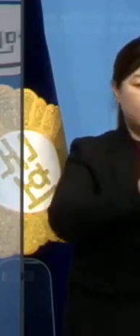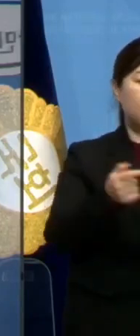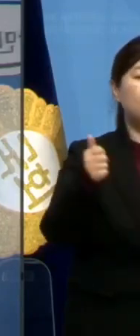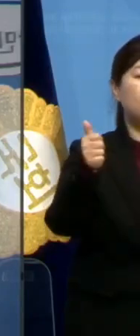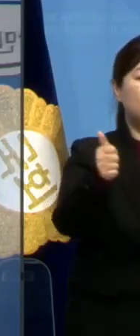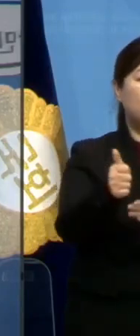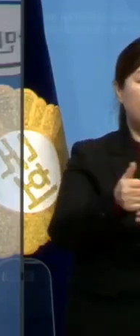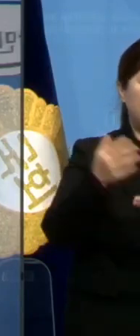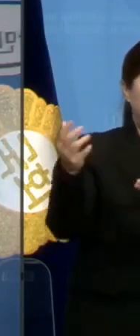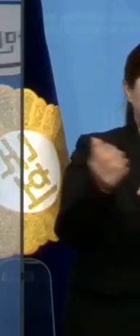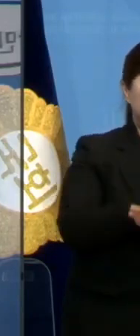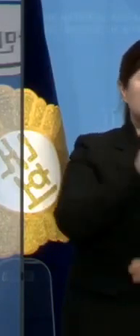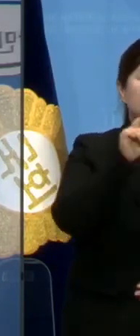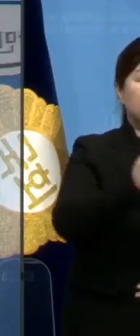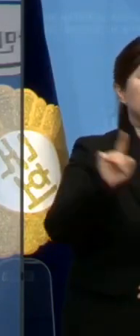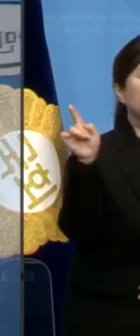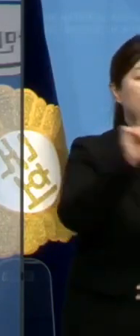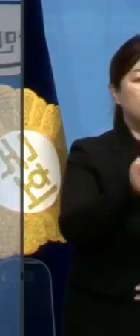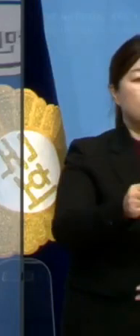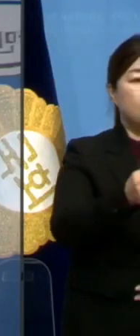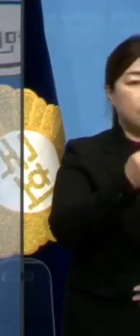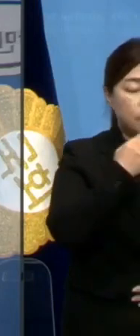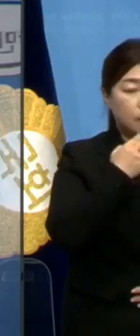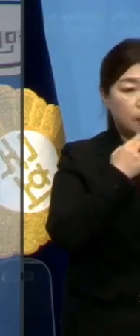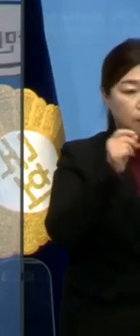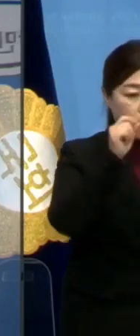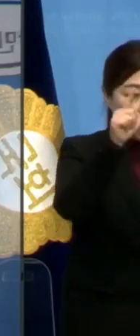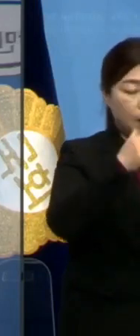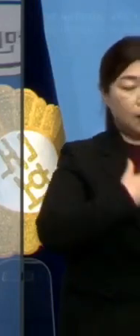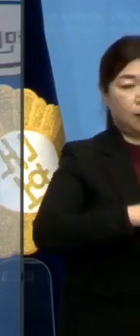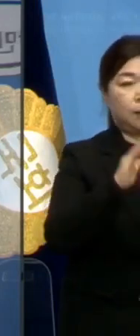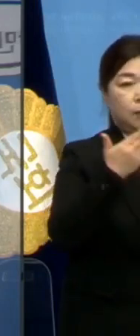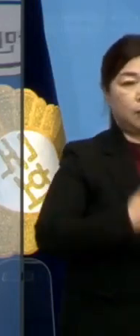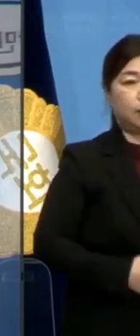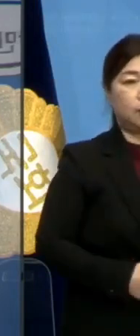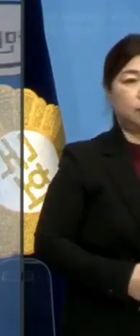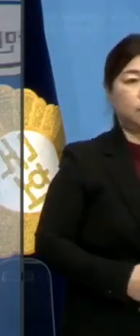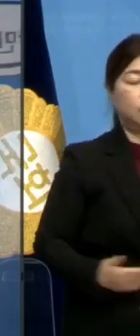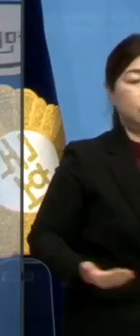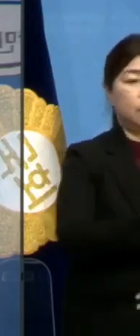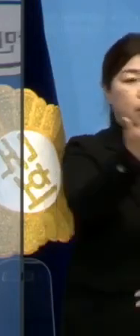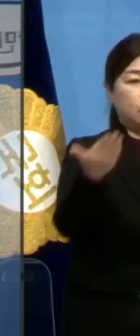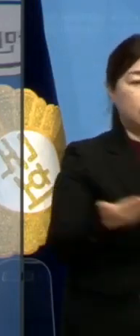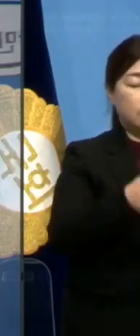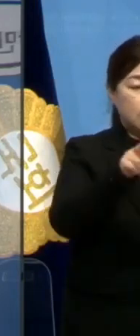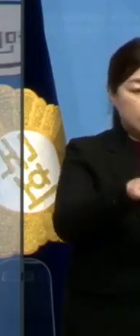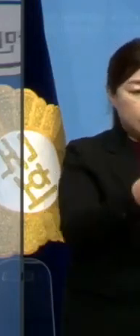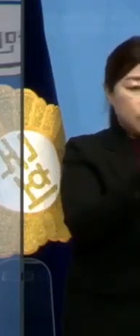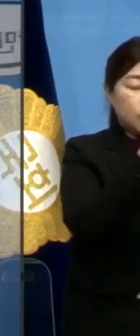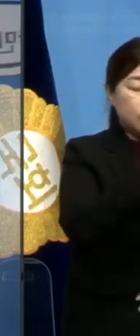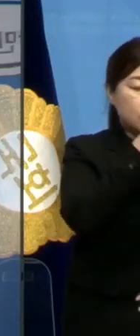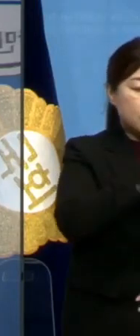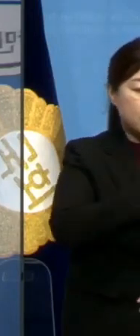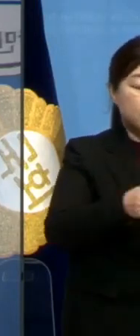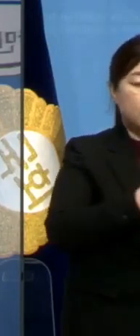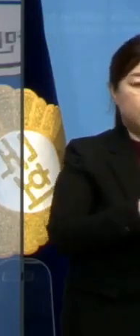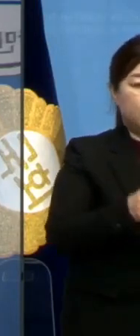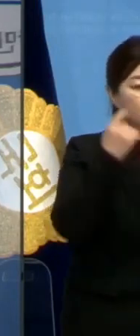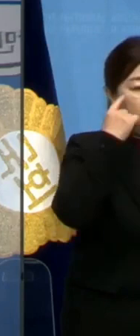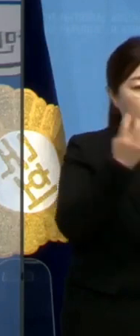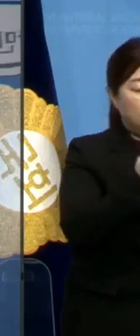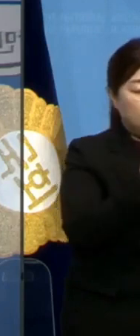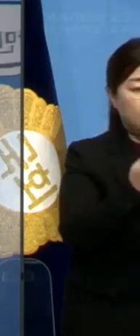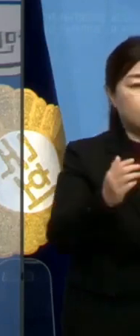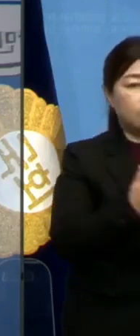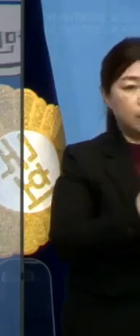얻을 것은 아무것도 없다는 것을 알아야 합니다 여러분들이 눈앞의 작은 이익에 어두어 휘두르는